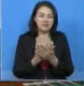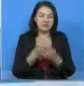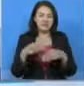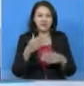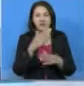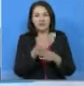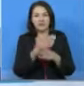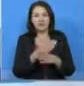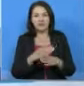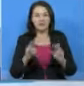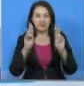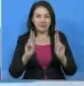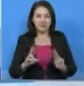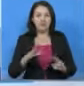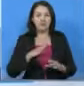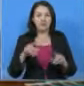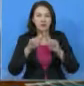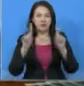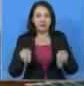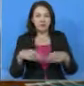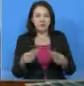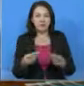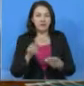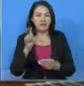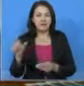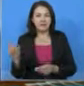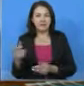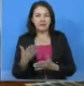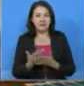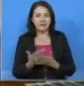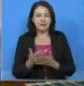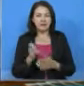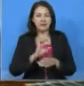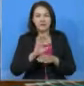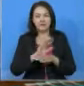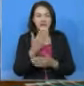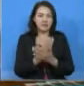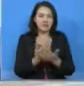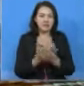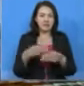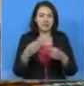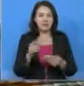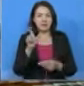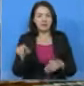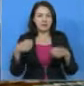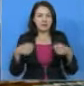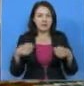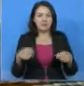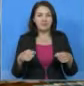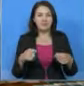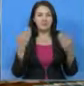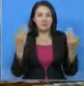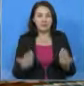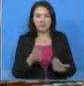көмек беруге арнайы арналған. Буклеттер таралады, адамдарға миграция жайлы кеңес беріледі. Адам саудасы